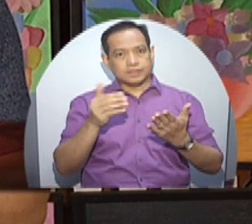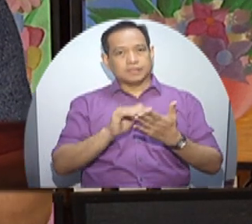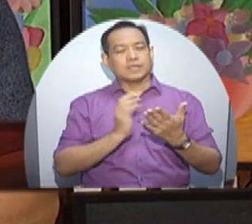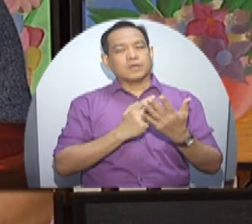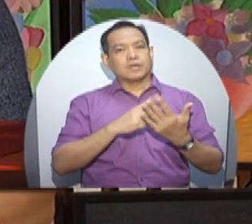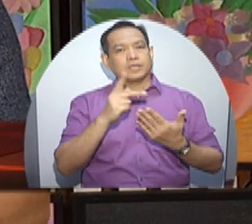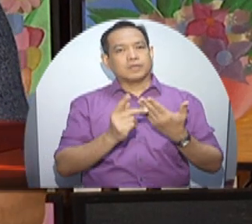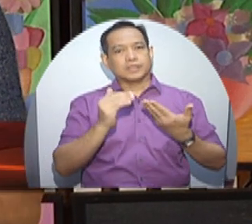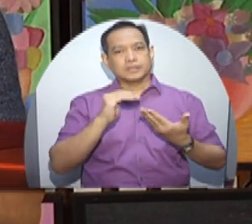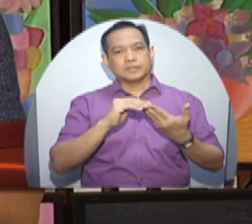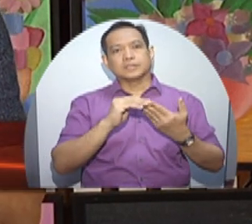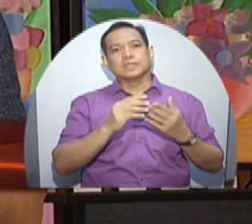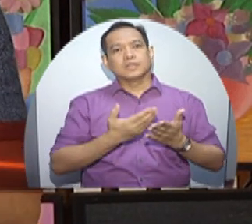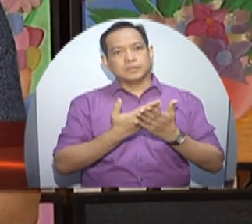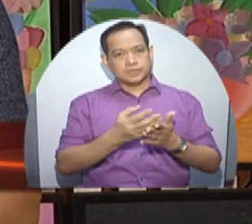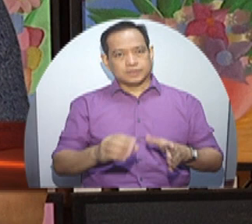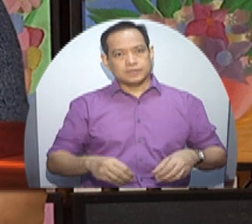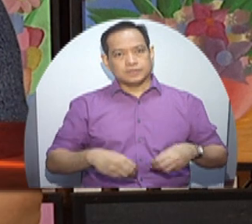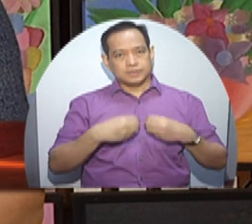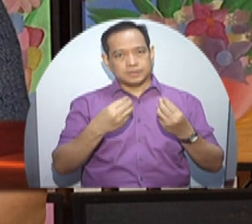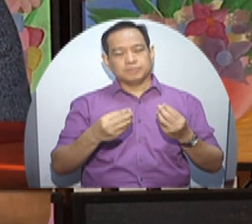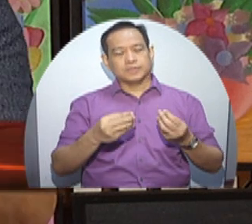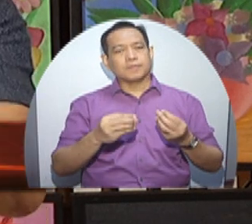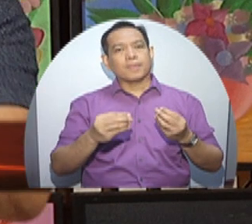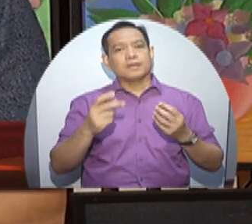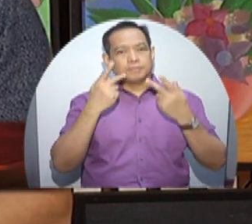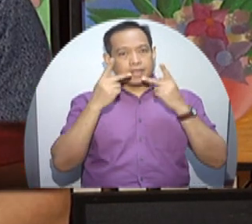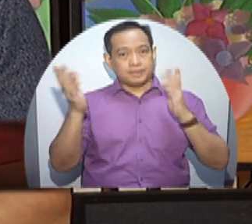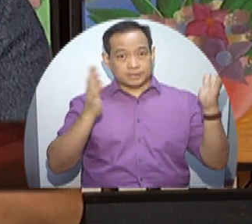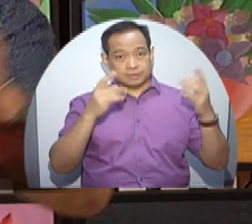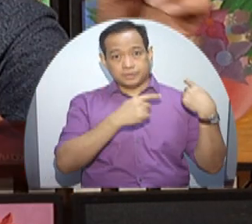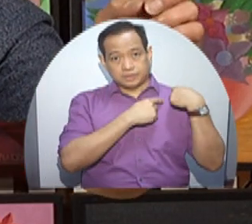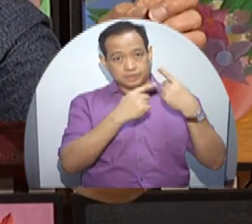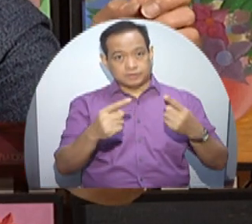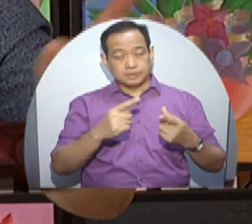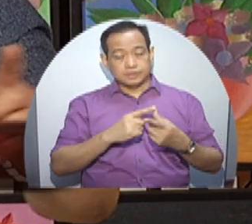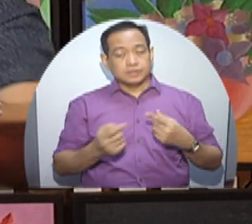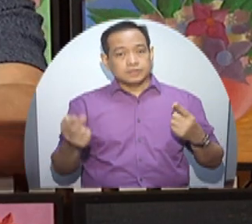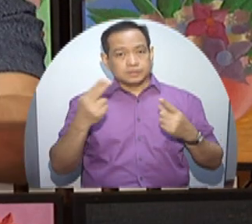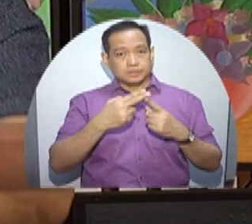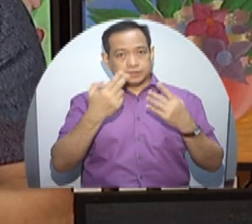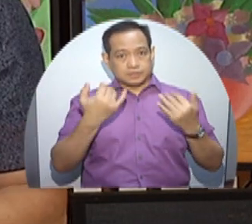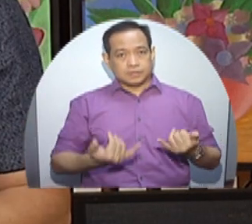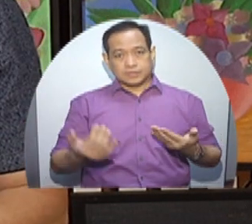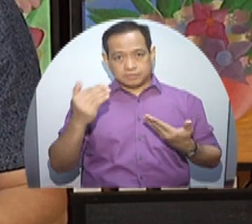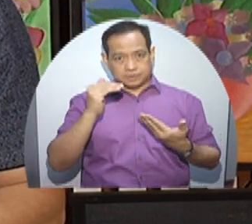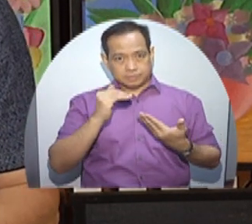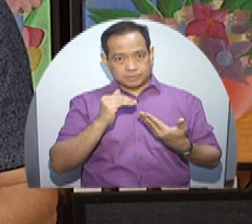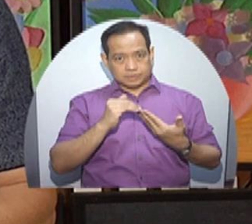tumutok sa ating programa na subok na sa paghatid ng public service. Mula noon hanggang